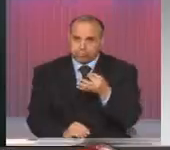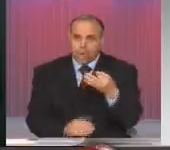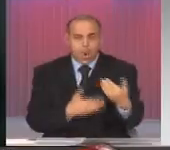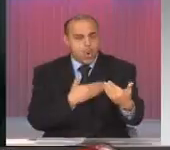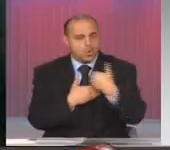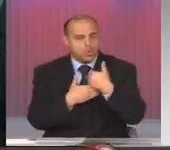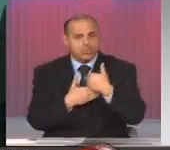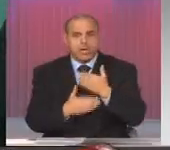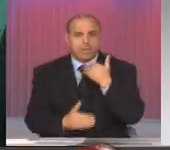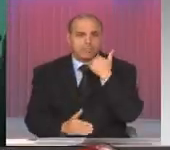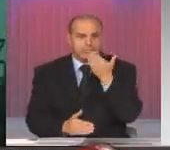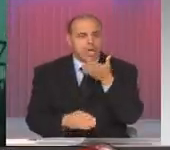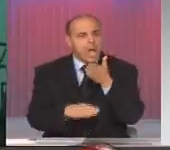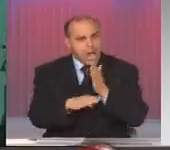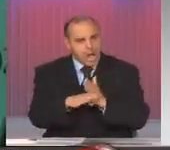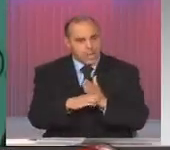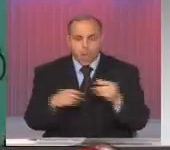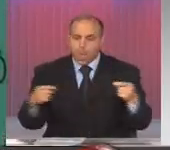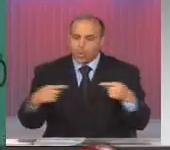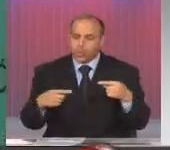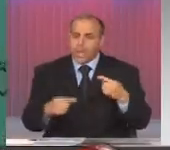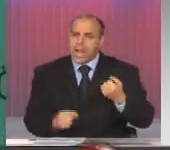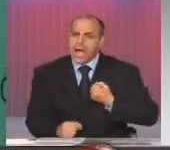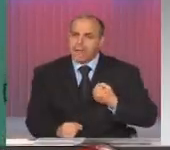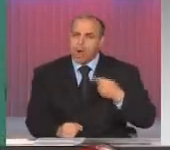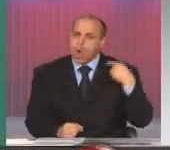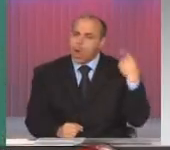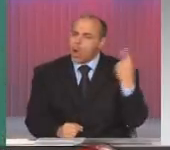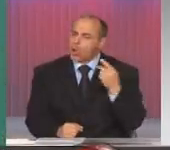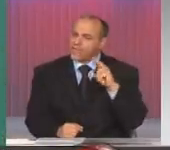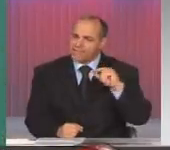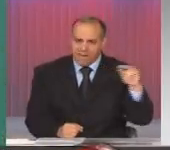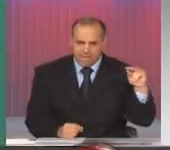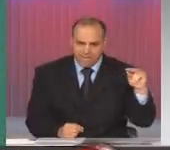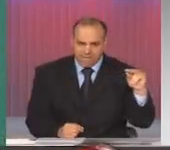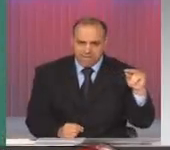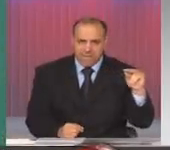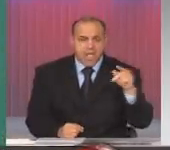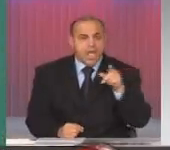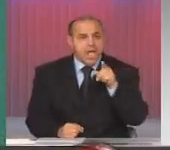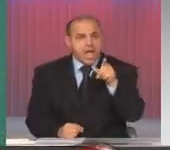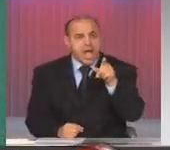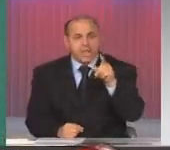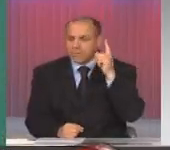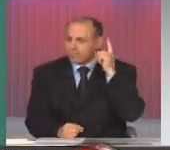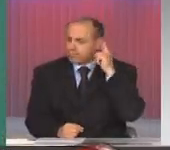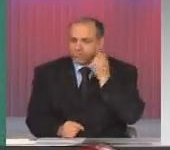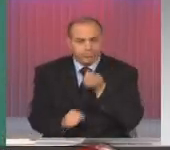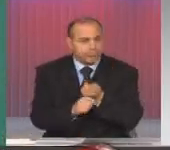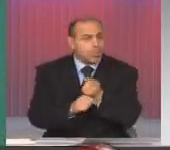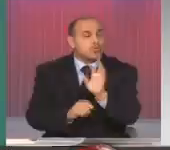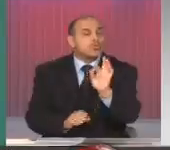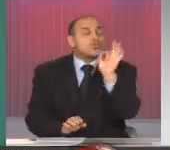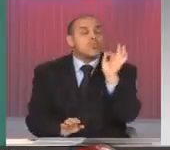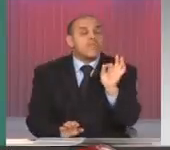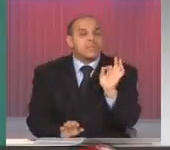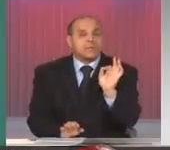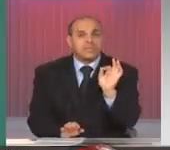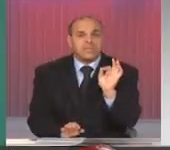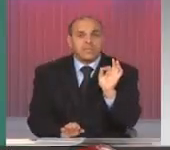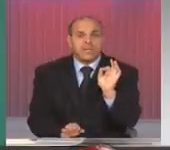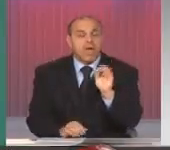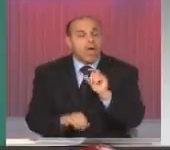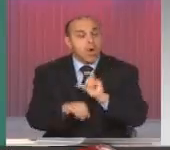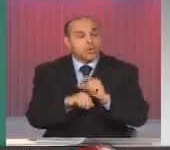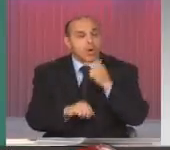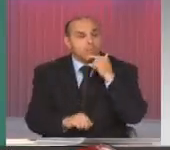بالهجوم وأعربت عن استعدادها لمكافحة الإرهاب بجميع أشكاله بغض النظر عن مصدره ودوافعه، وانتقدت في هذا